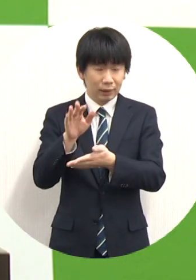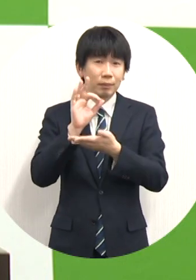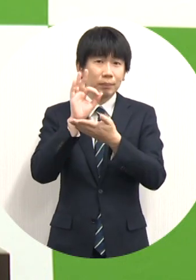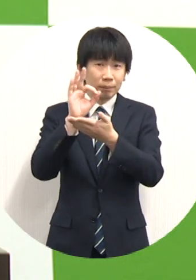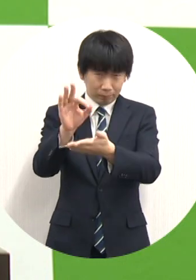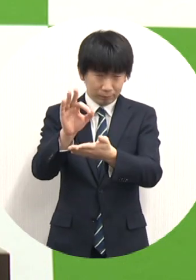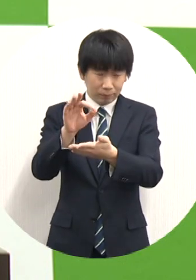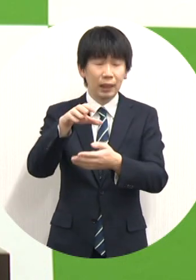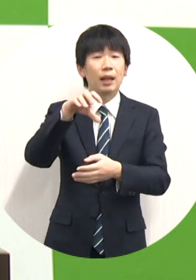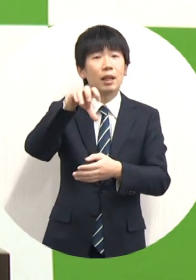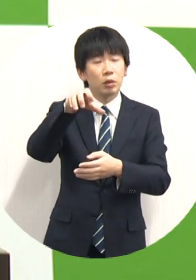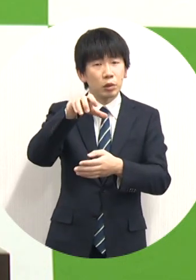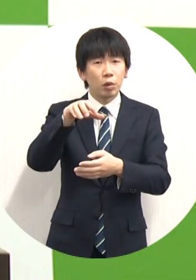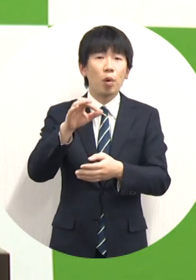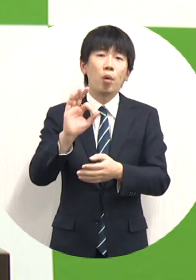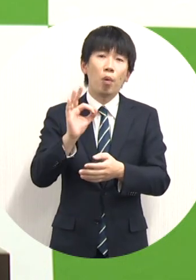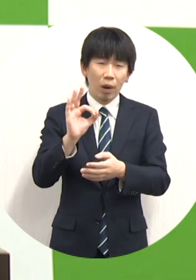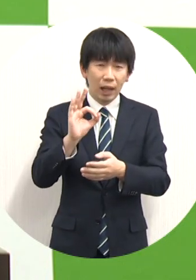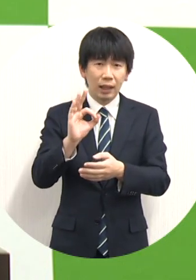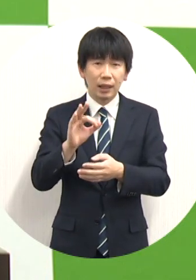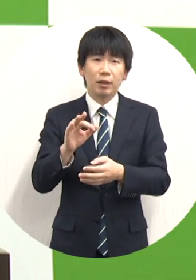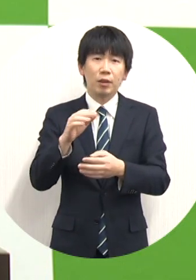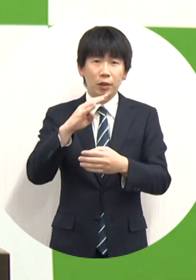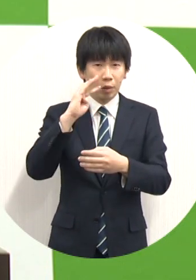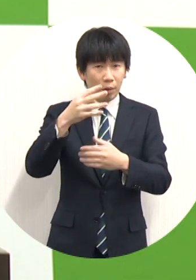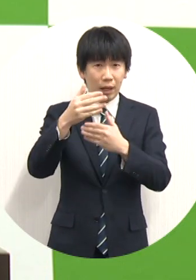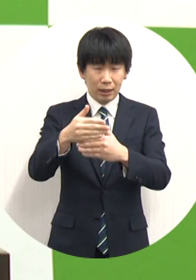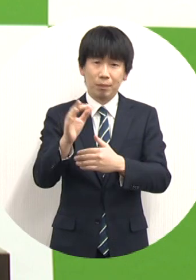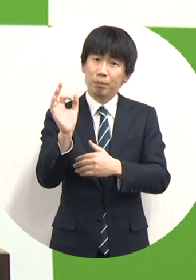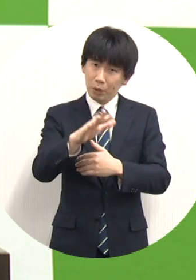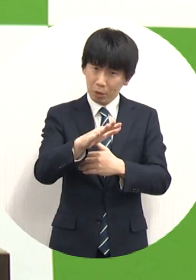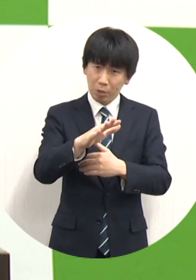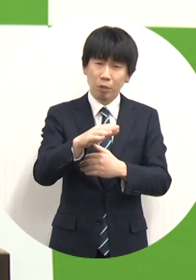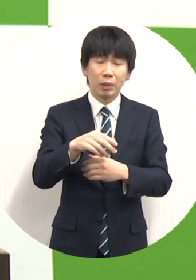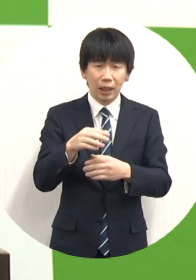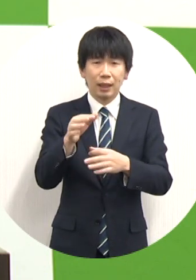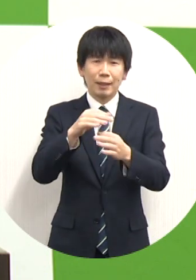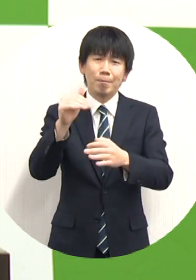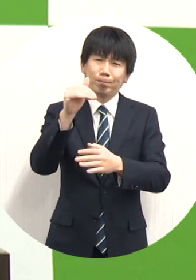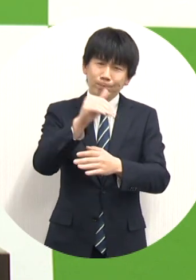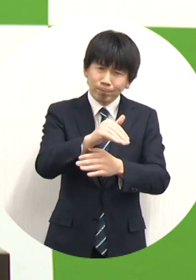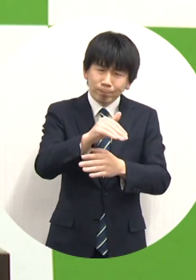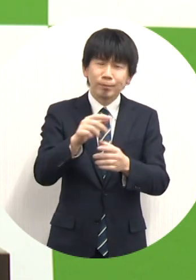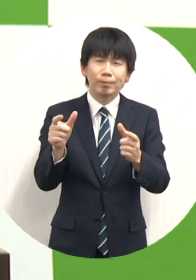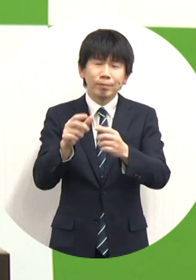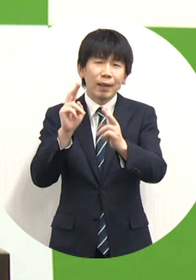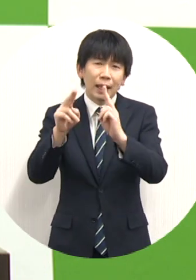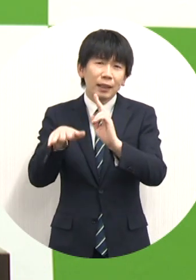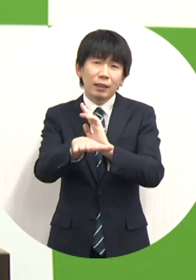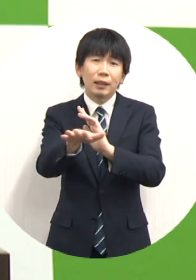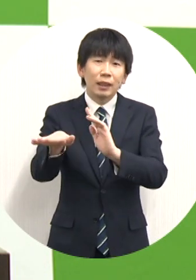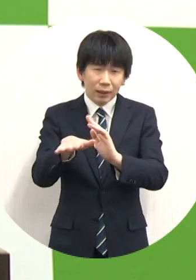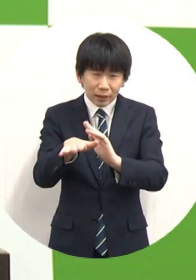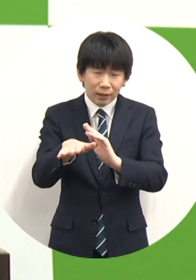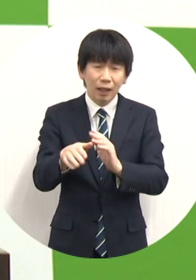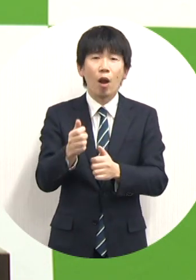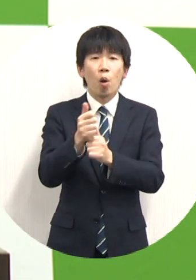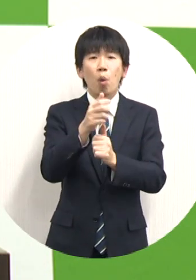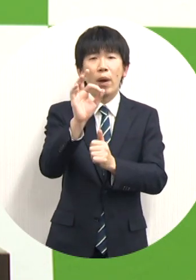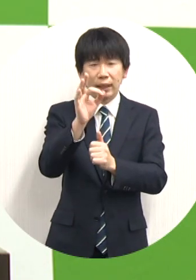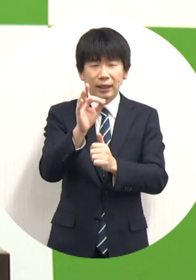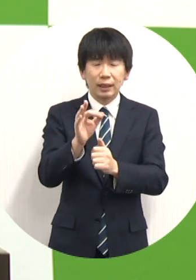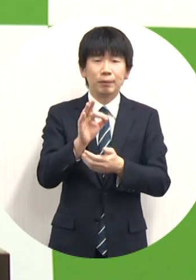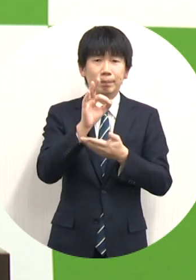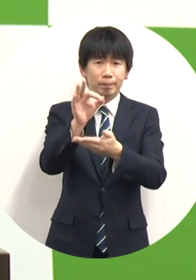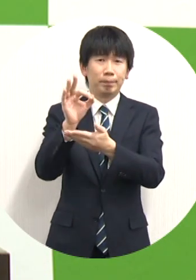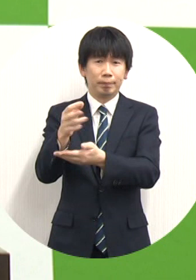カ月分の無料化厳しい状況にあるしない小規模企業者の皆さんに対する2回にわたる応援金